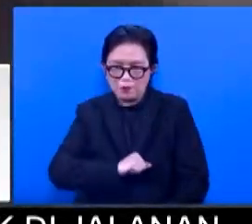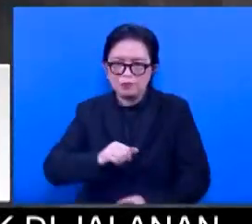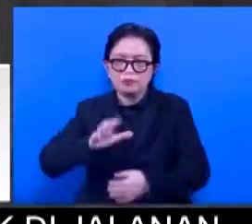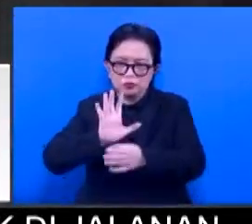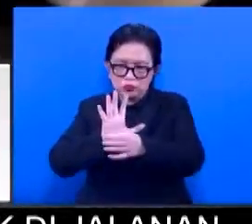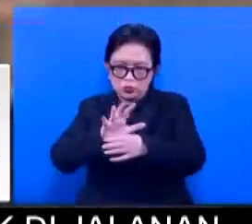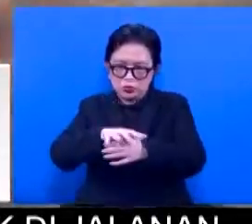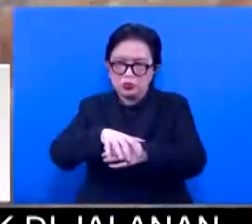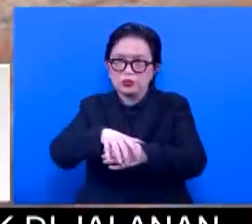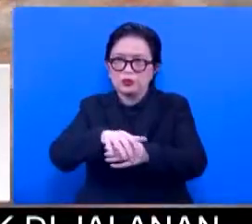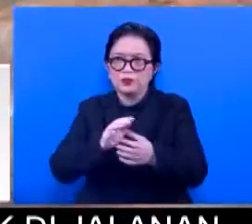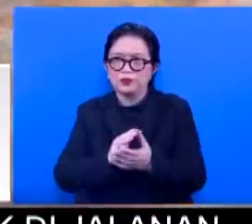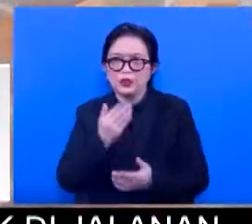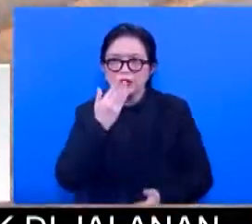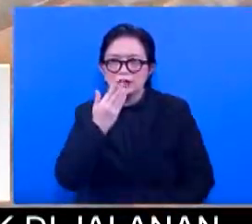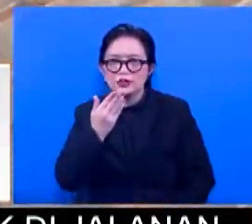Selamat pagi.